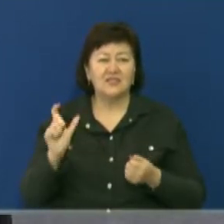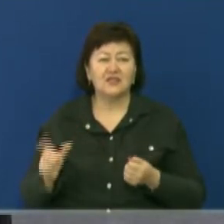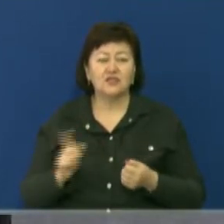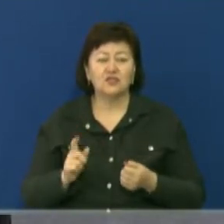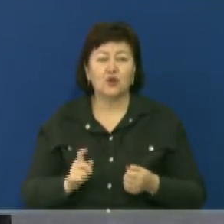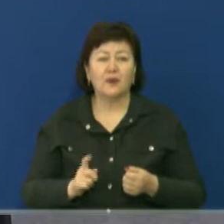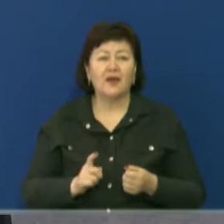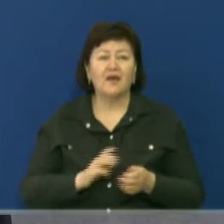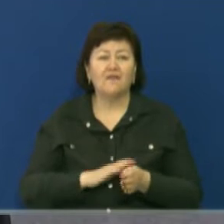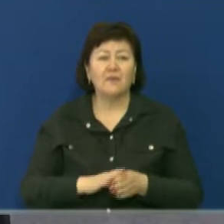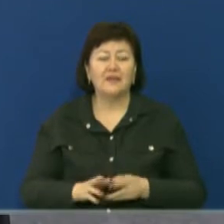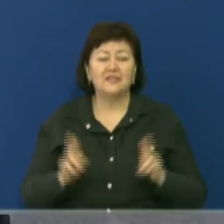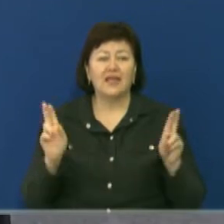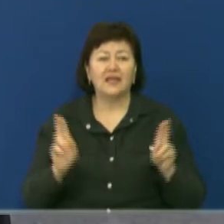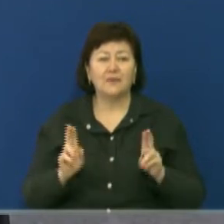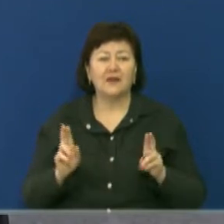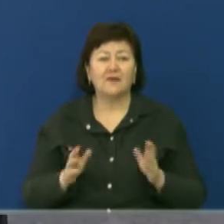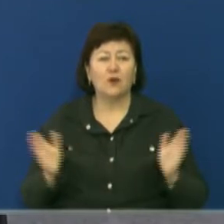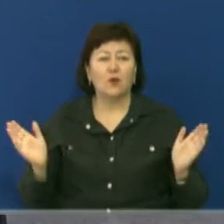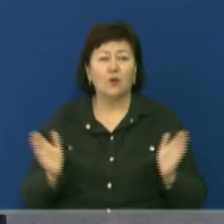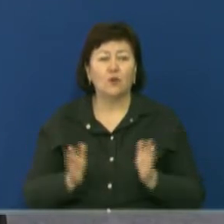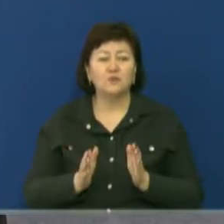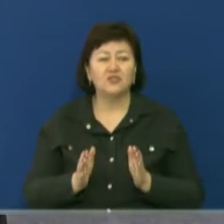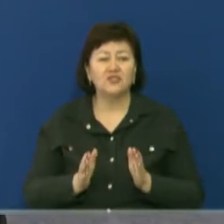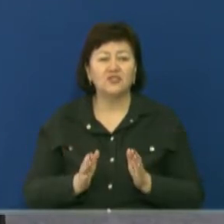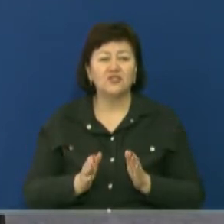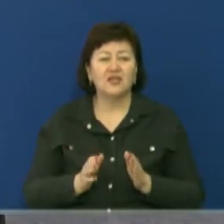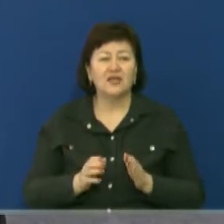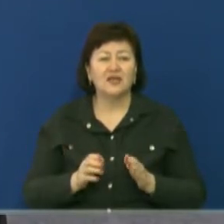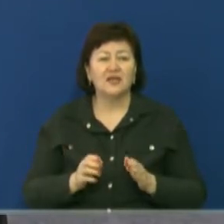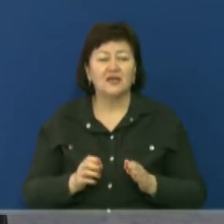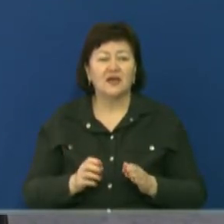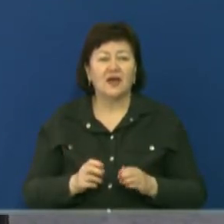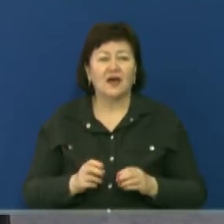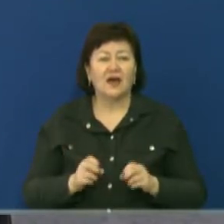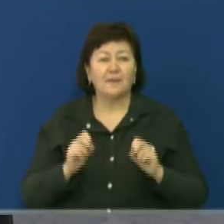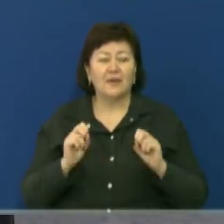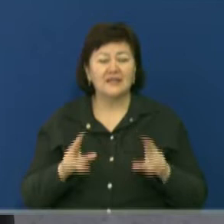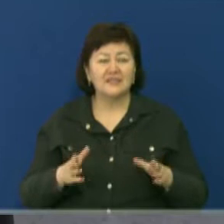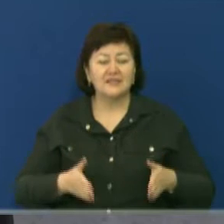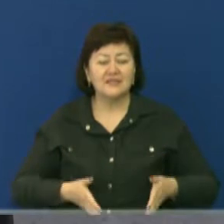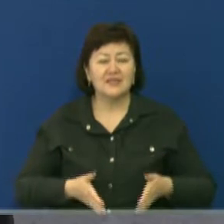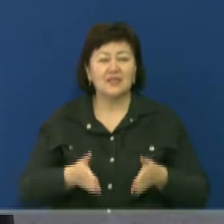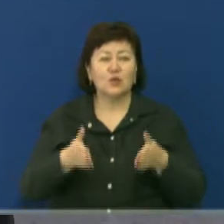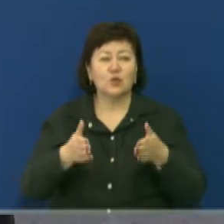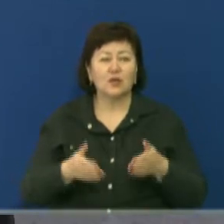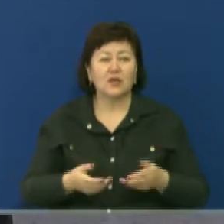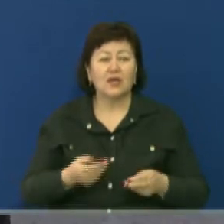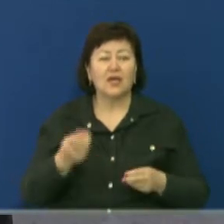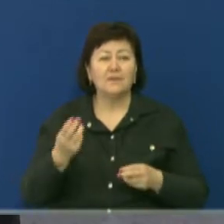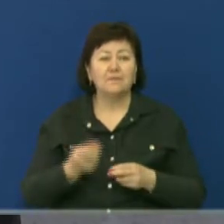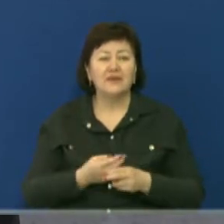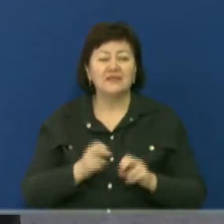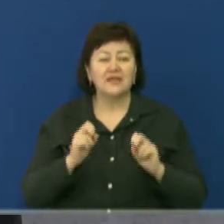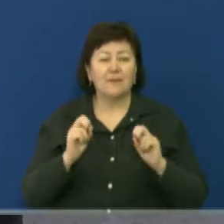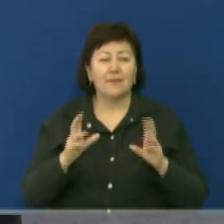сақтауы және жол көлік оқиғаларының санын азайту мақсатында 21-23 сәуір аралығында Семей қаласының аумағында қауіпсіз жол жедел алдын